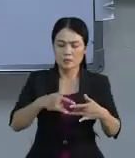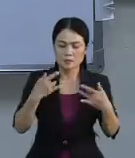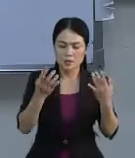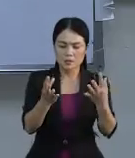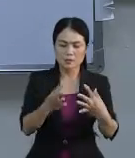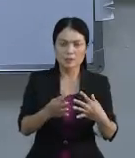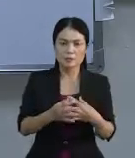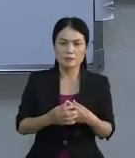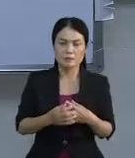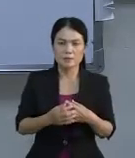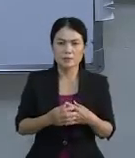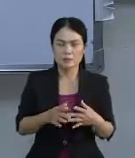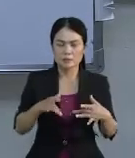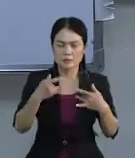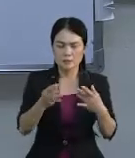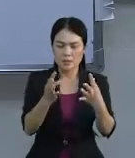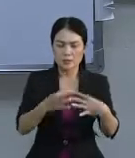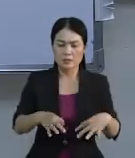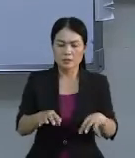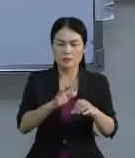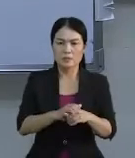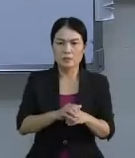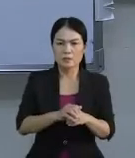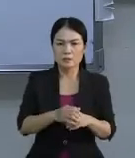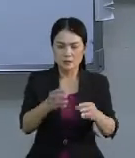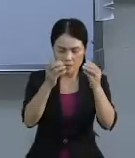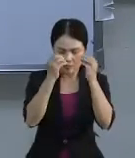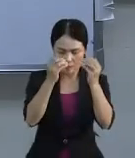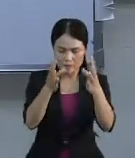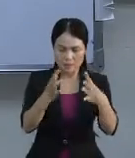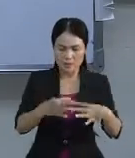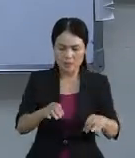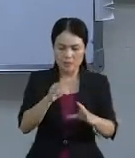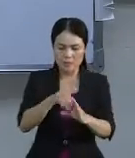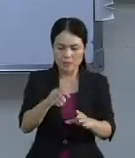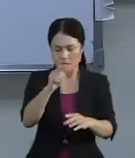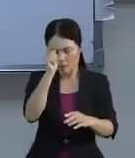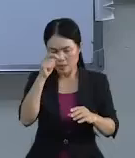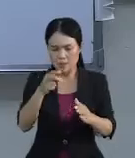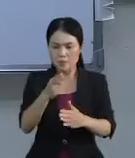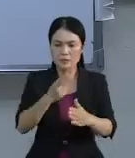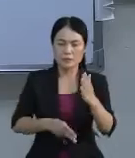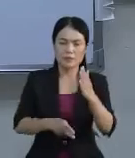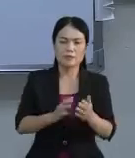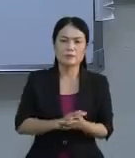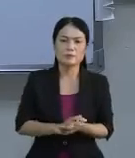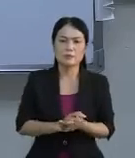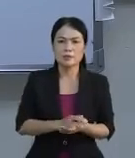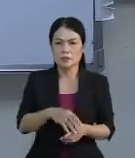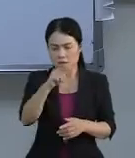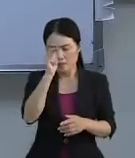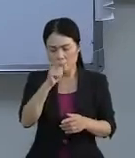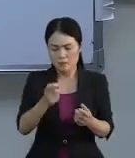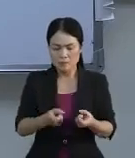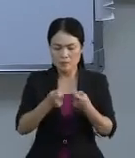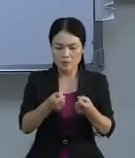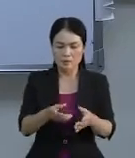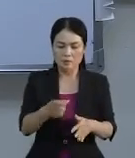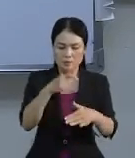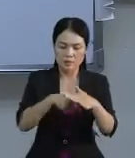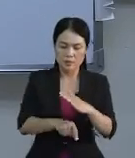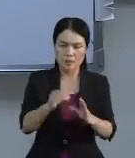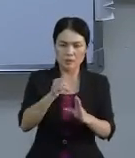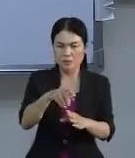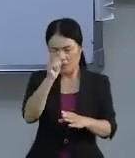ការណ៍សំខាន់ព្រឹត្តិការណ៍សំខាន់សំខាន់ឬក៏ព័ត៌មានសំខាន់សំខាន់នៅក្នុងរឿងជាអ្វីអញ្ចឹងគឺជាហេតុការណ៍ដែលកើតឡើងនៅក្នុ